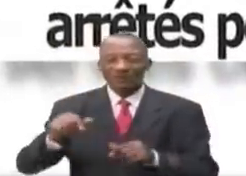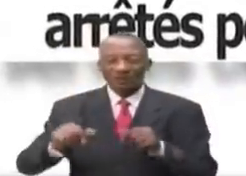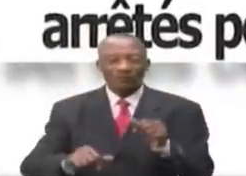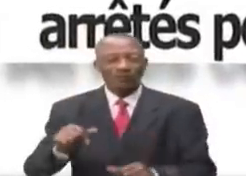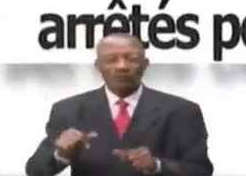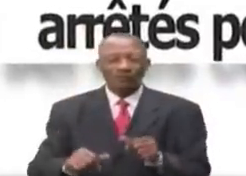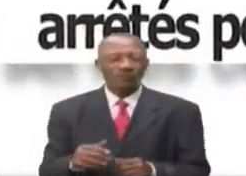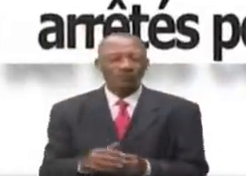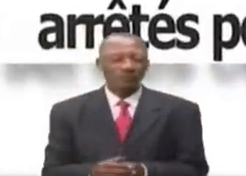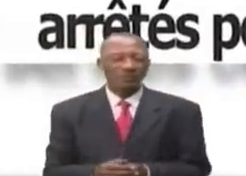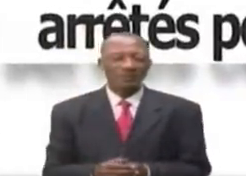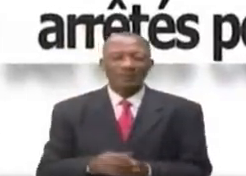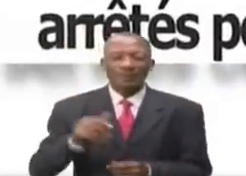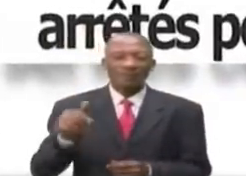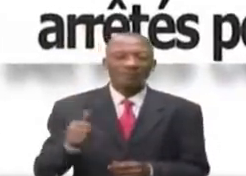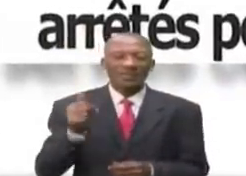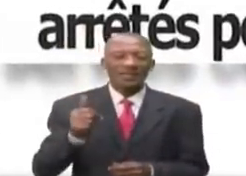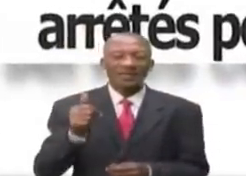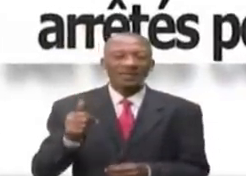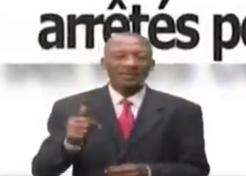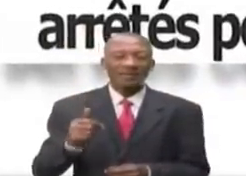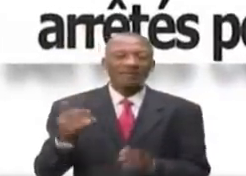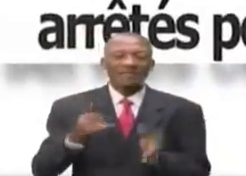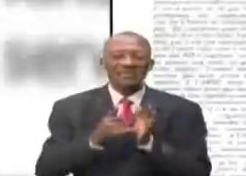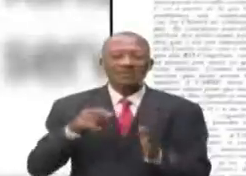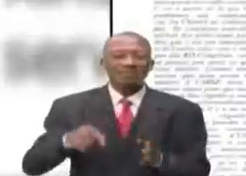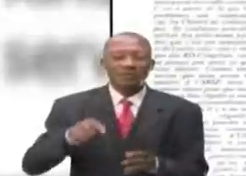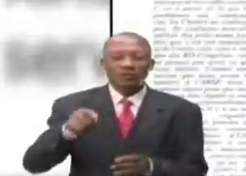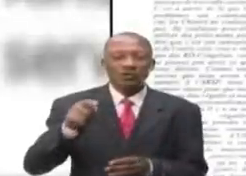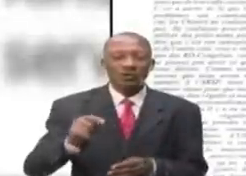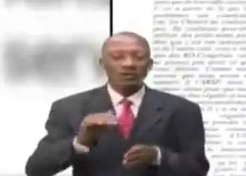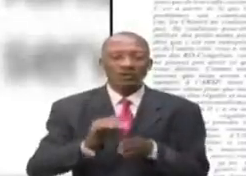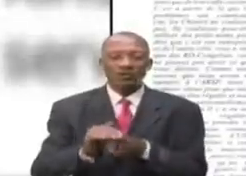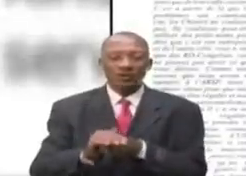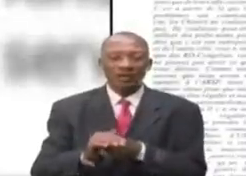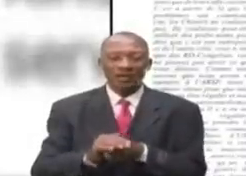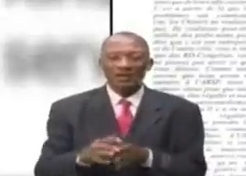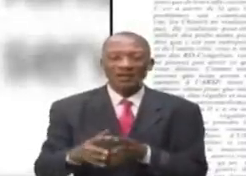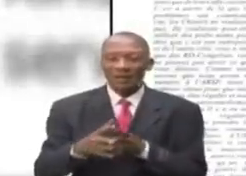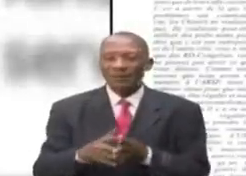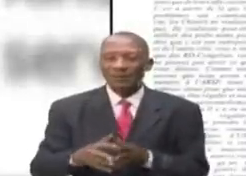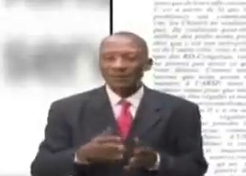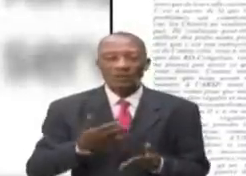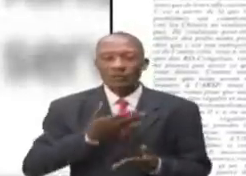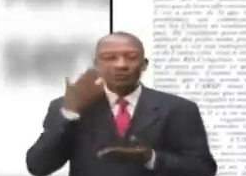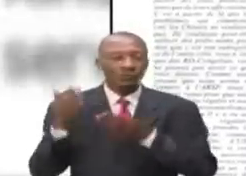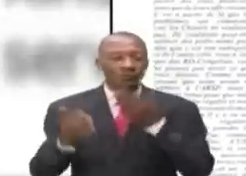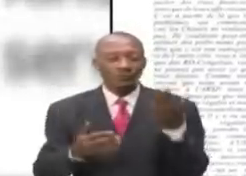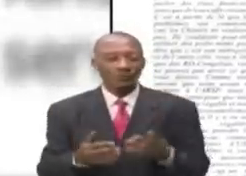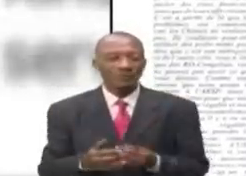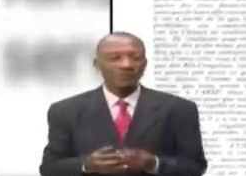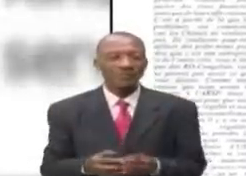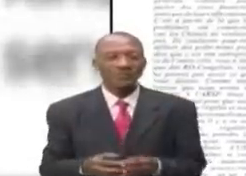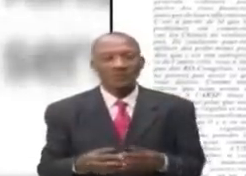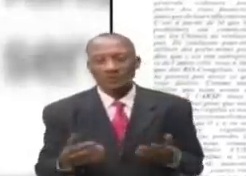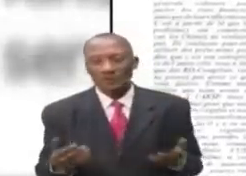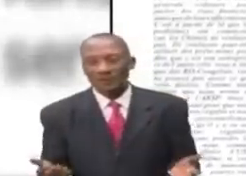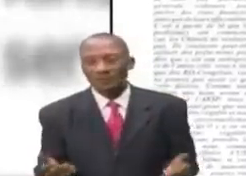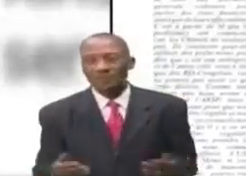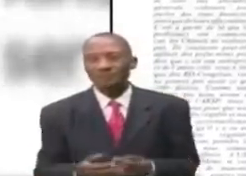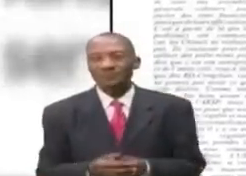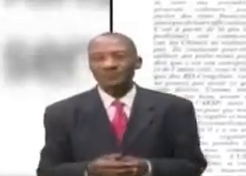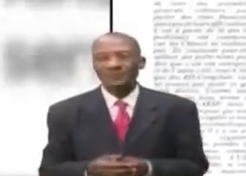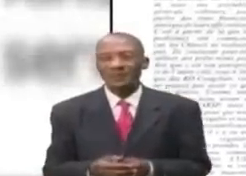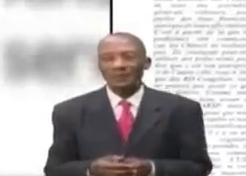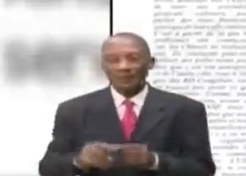millions de dollars américains payés à la société sous-traitante. Les actionnaires chinois n'ont remis à leurs co-actionnaires que